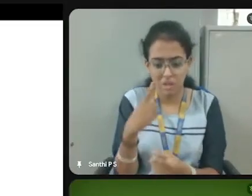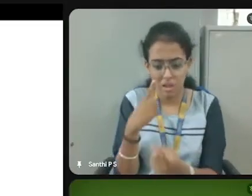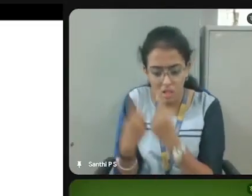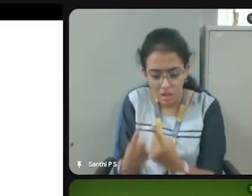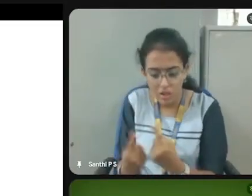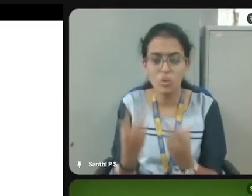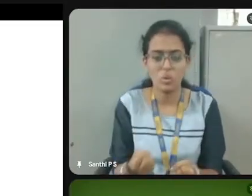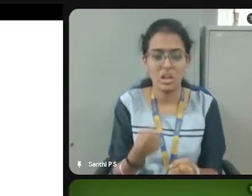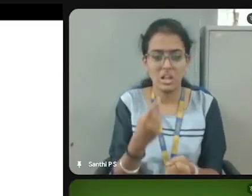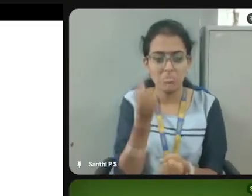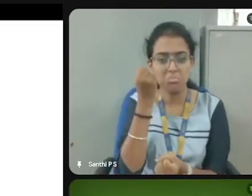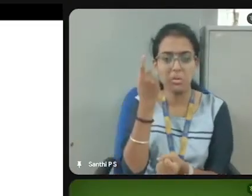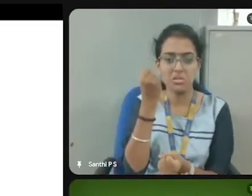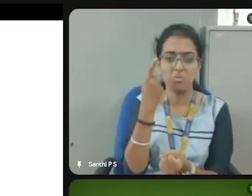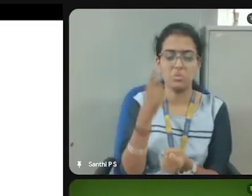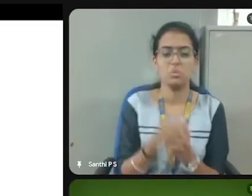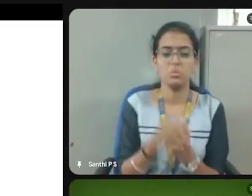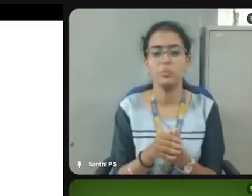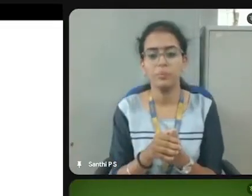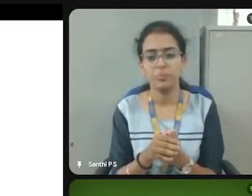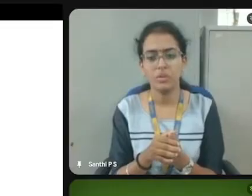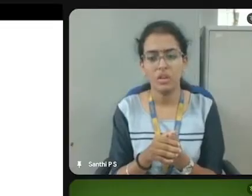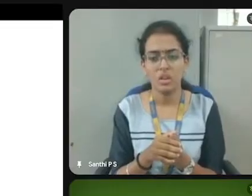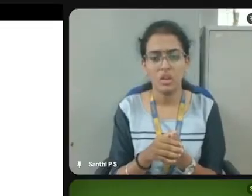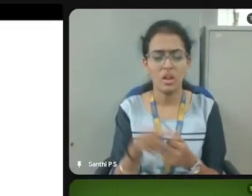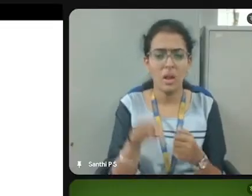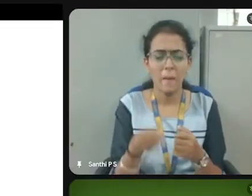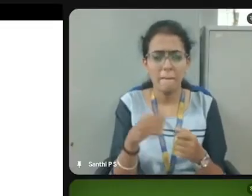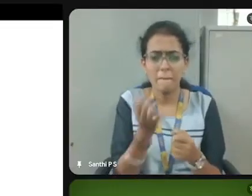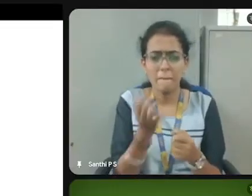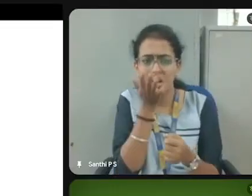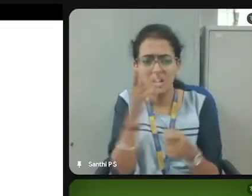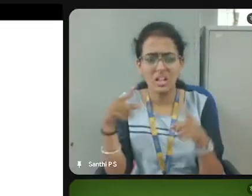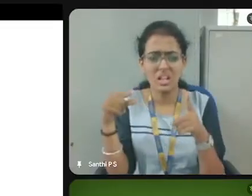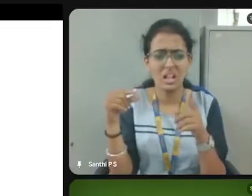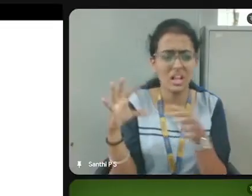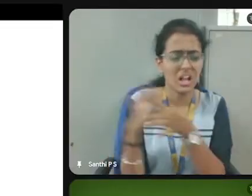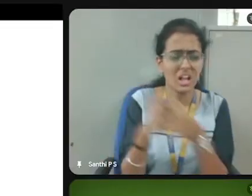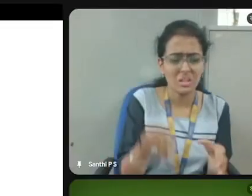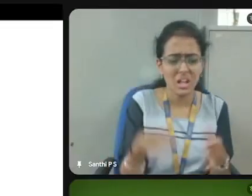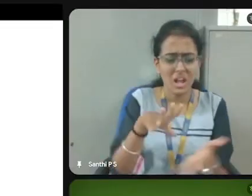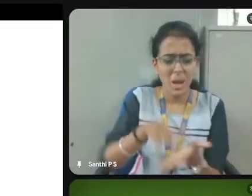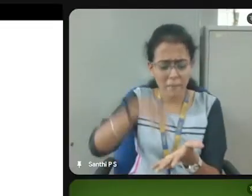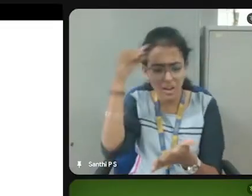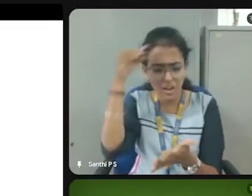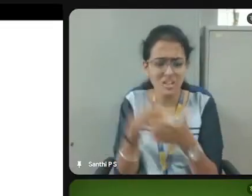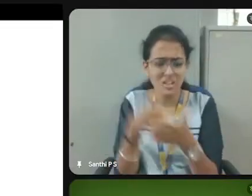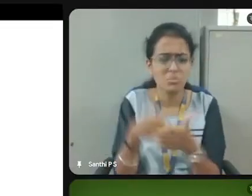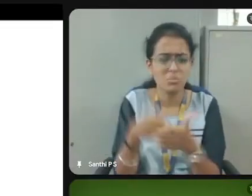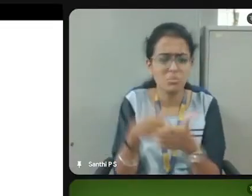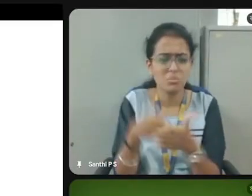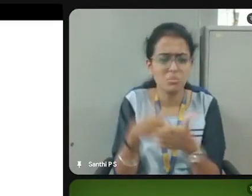നോക്കിയാൽ മാത്രമേ അതിനെപ്പറ്റി നമുക്ക് കമന്റ് ചെയ്യാൻ പറ്റുള്ളൂ. പ്രമേഹത്തിന്റെ ഒരു പ്രശ്നം കൊണ്ട് പഠന പ്രശ്നത്തിലൂടെ ലീഡ് ചെയ്യണം നിർബന്ധമില്ല. കാരണം